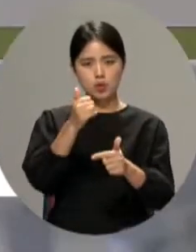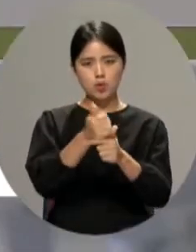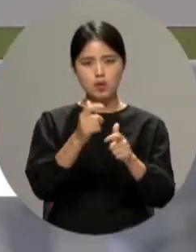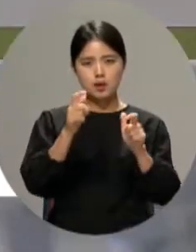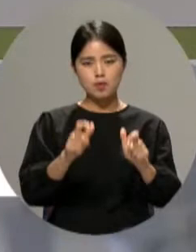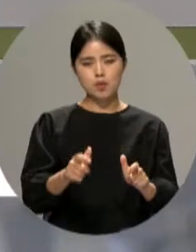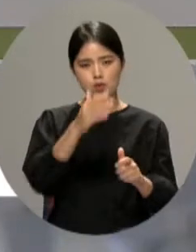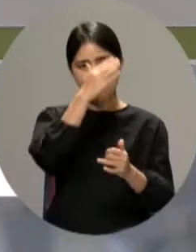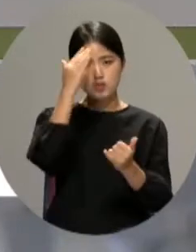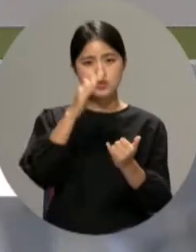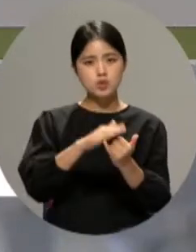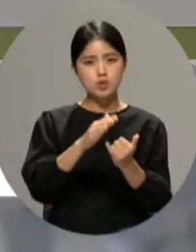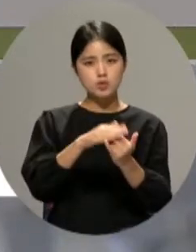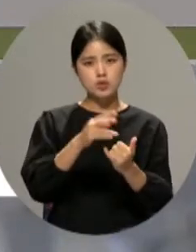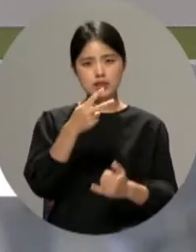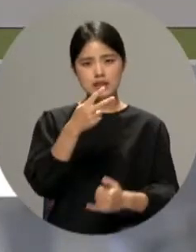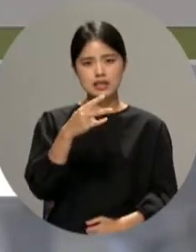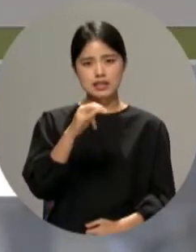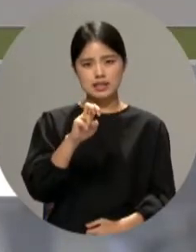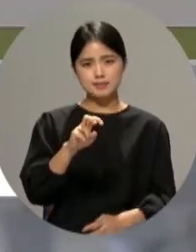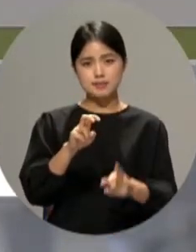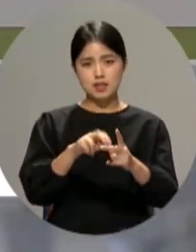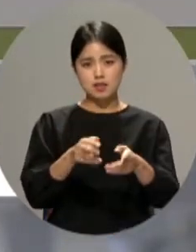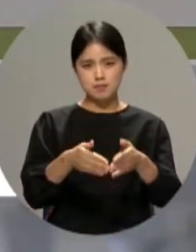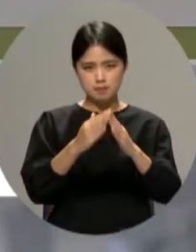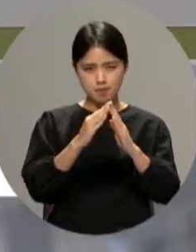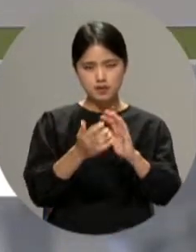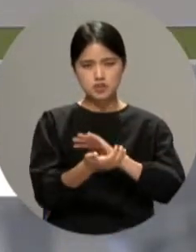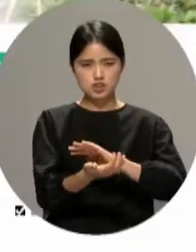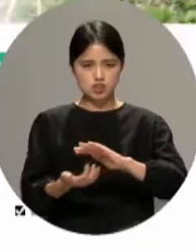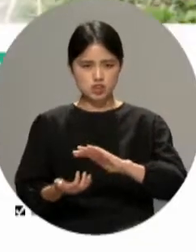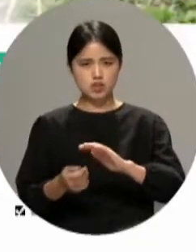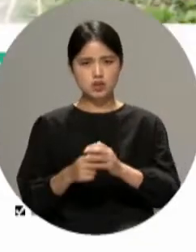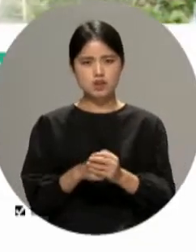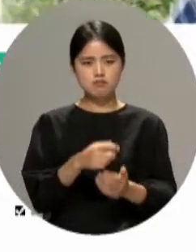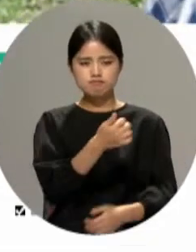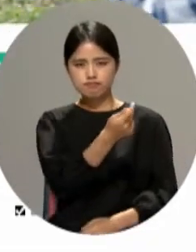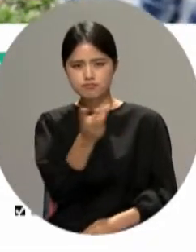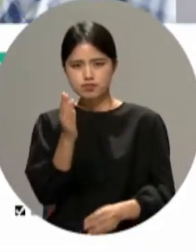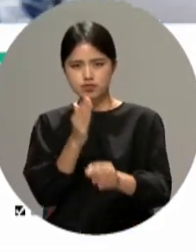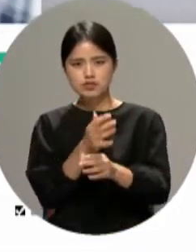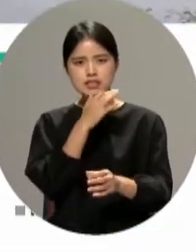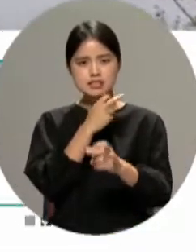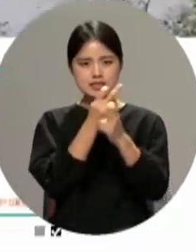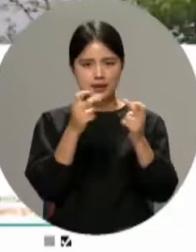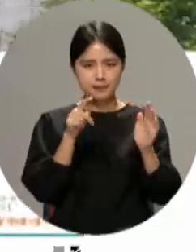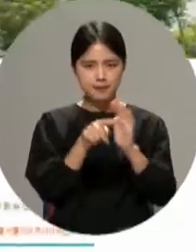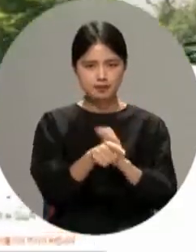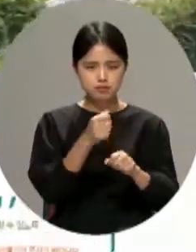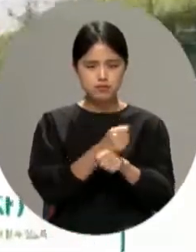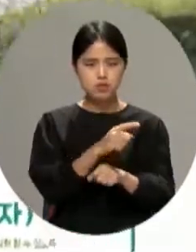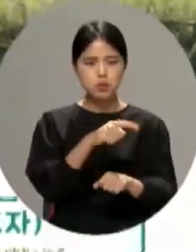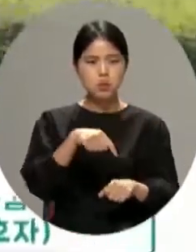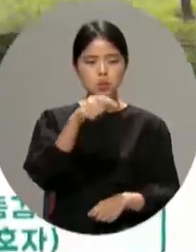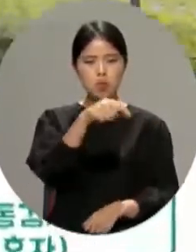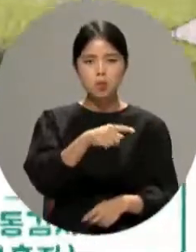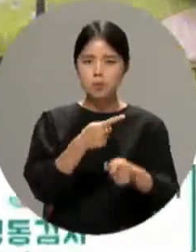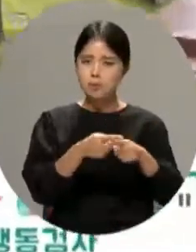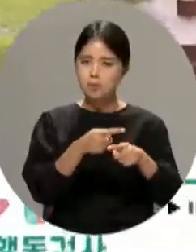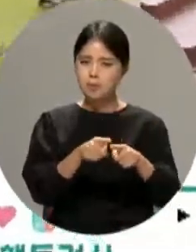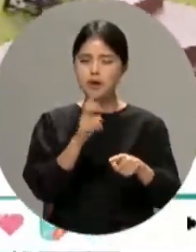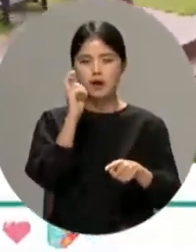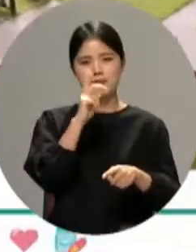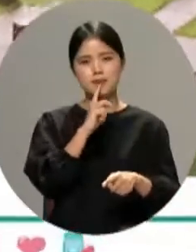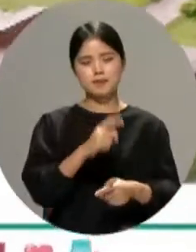국립청소년 디딤센터 설립지 선정을 앞두고 내일 후보지 가운데 하나인 익산의 방문해 현장 실사에 나설